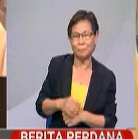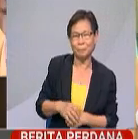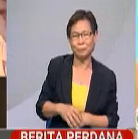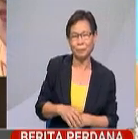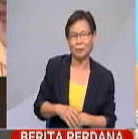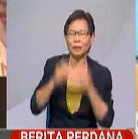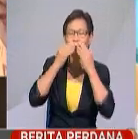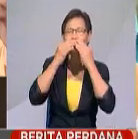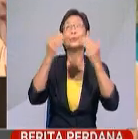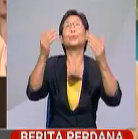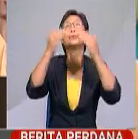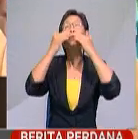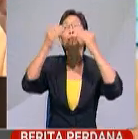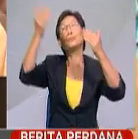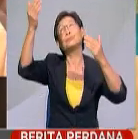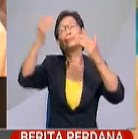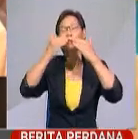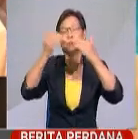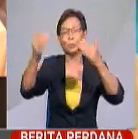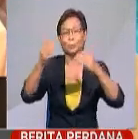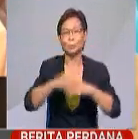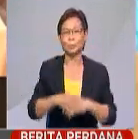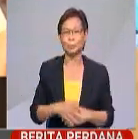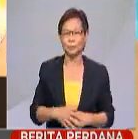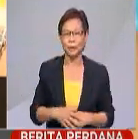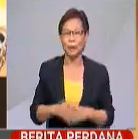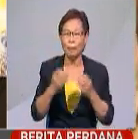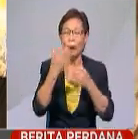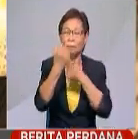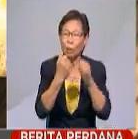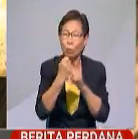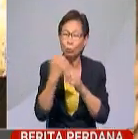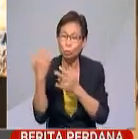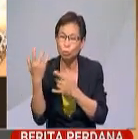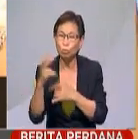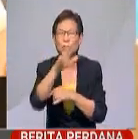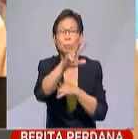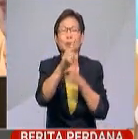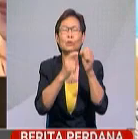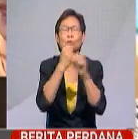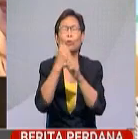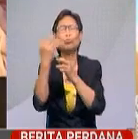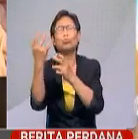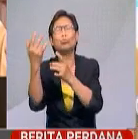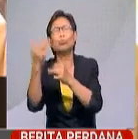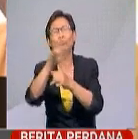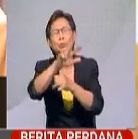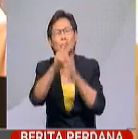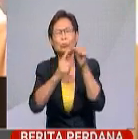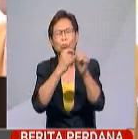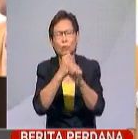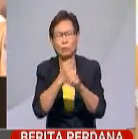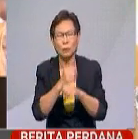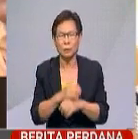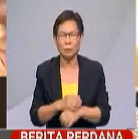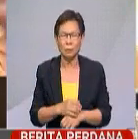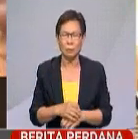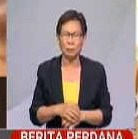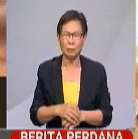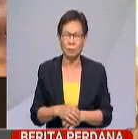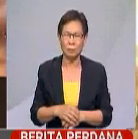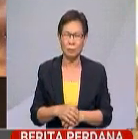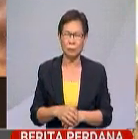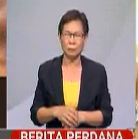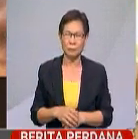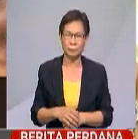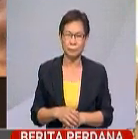Rasa bersyukur hari ini. Rasa bersyukur hari ini lagi. Lama berapa tahun itu tunggu? 31 tahun lah. 31 tahun. Dah berapa generasi dah sekarang?